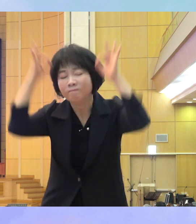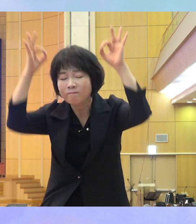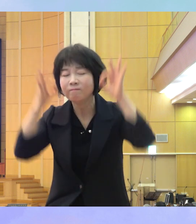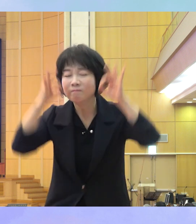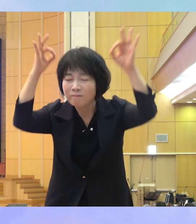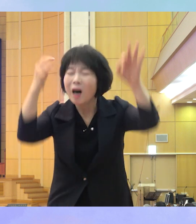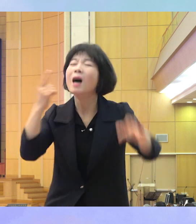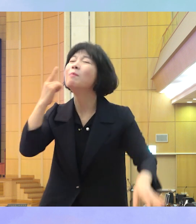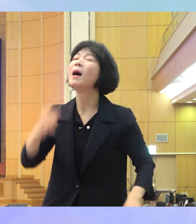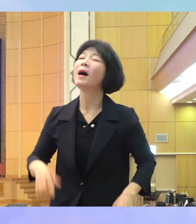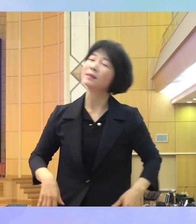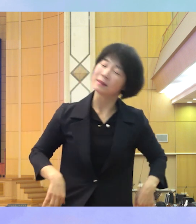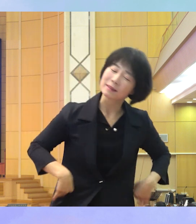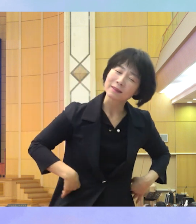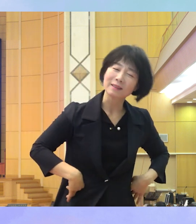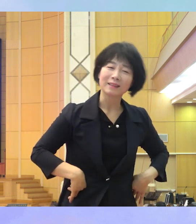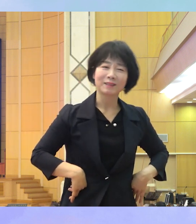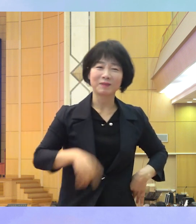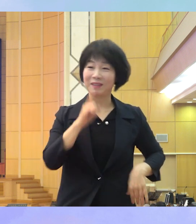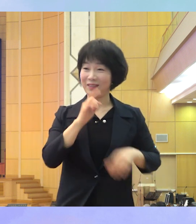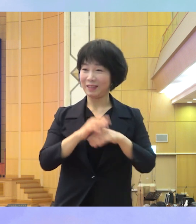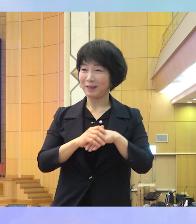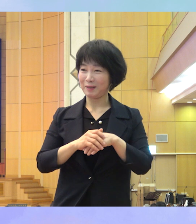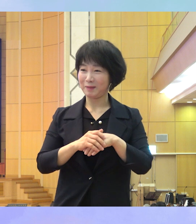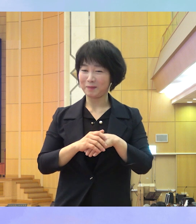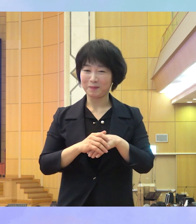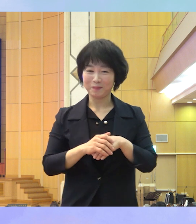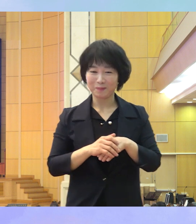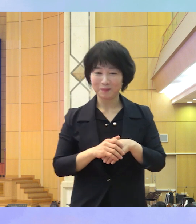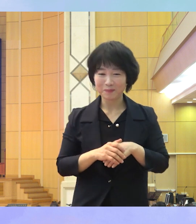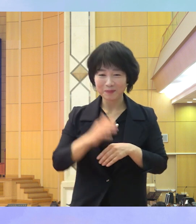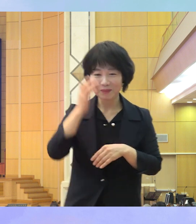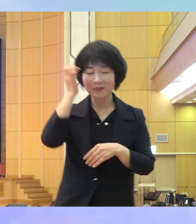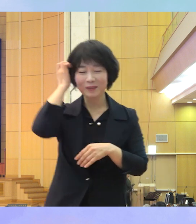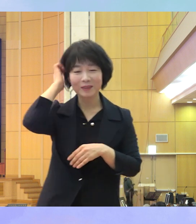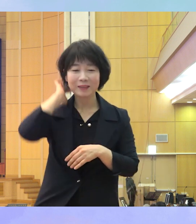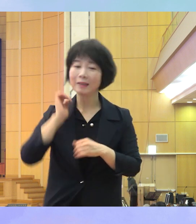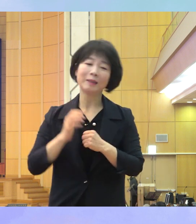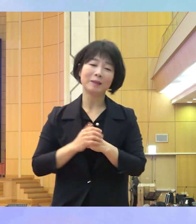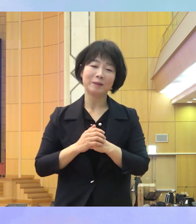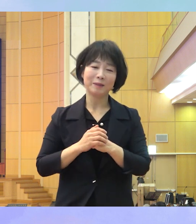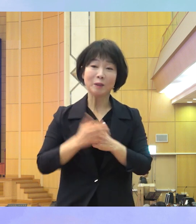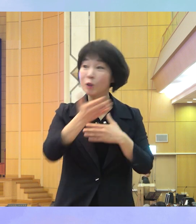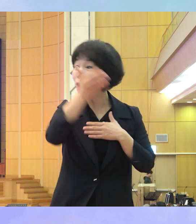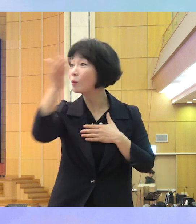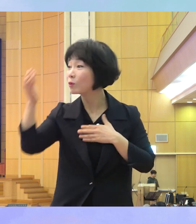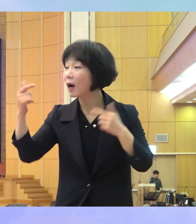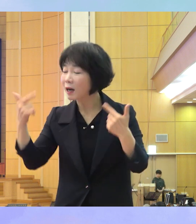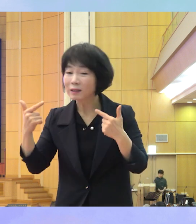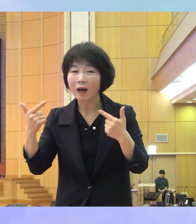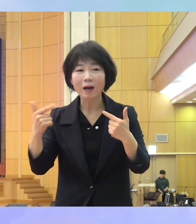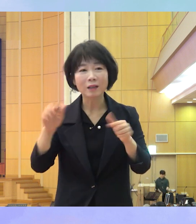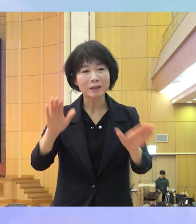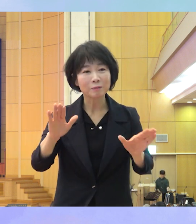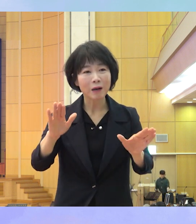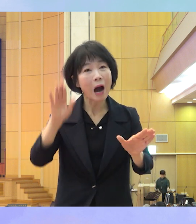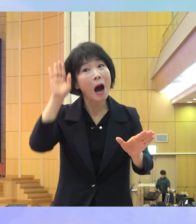귀한 말씀을 주신 것은 나 혼자만 알고 있으라고 준 것이 아니고,